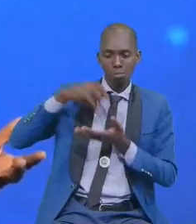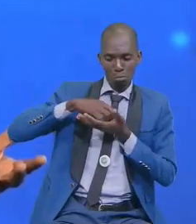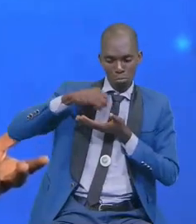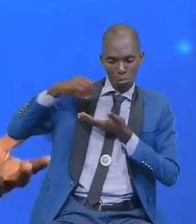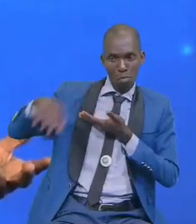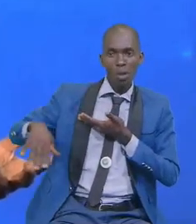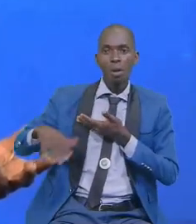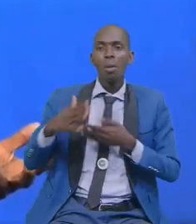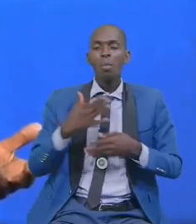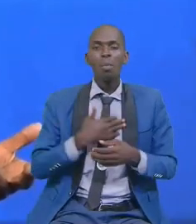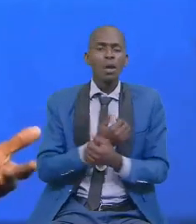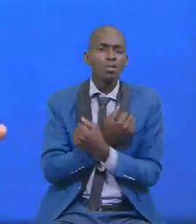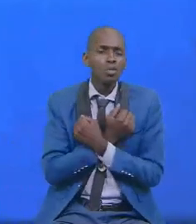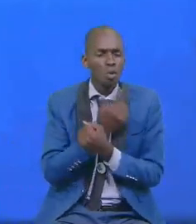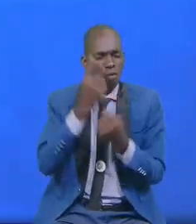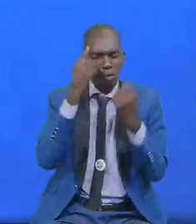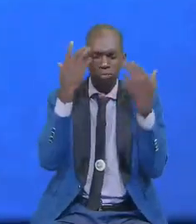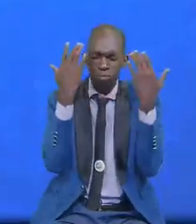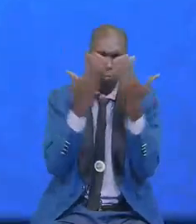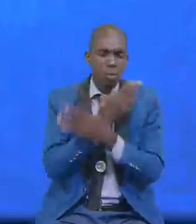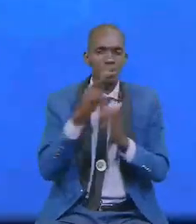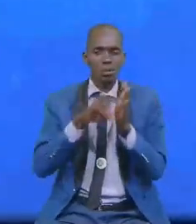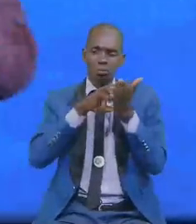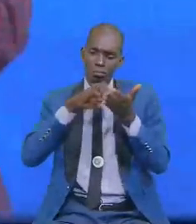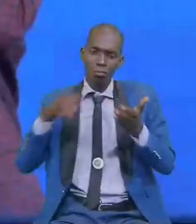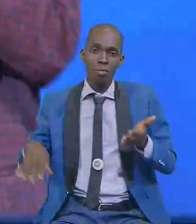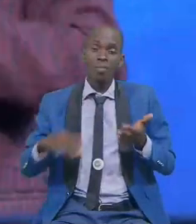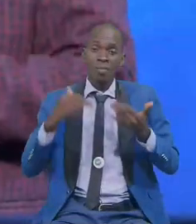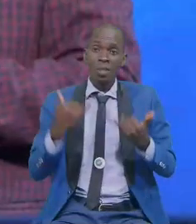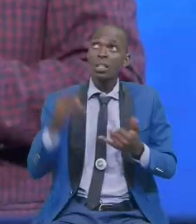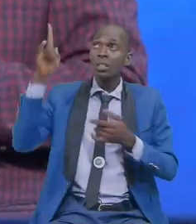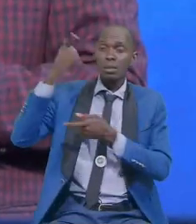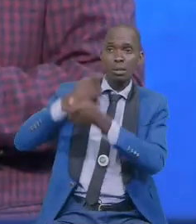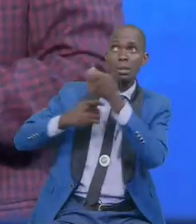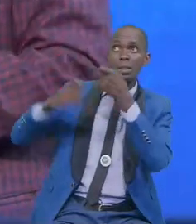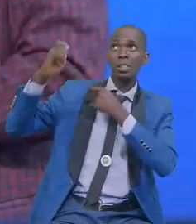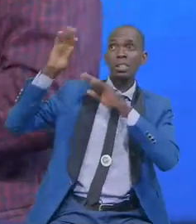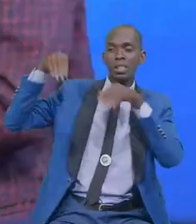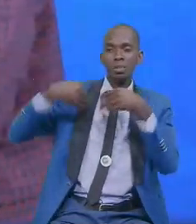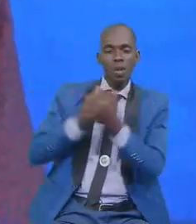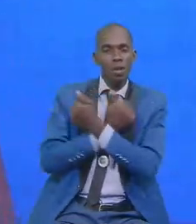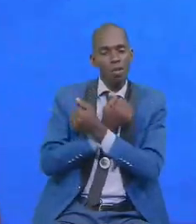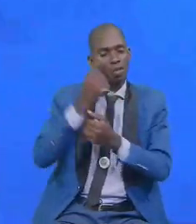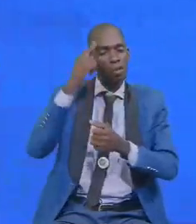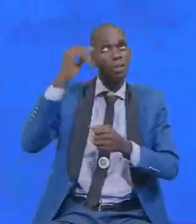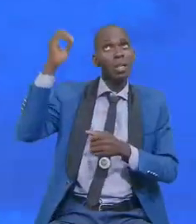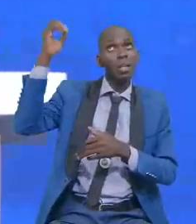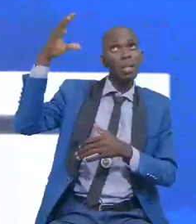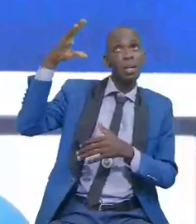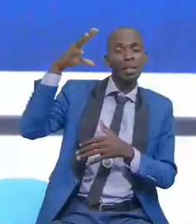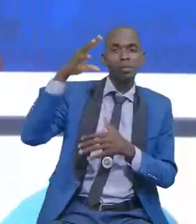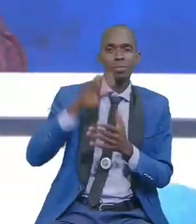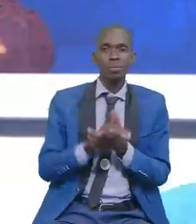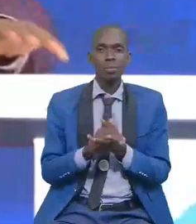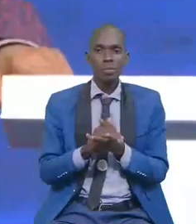Il a ôté mon amour pour les ténèbres et m'a donné l'amour pour la lumière. Est-ce que tu